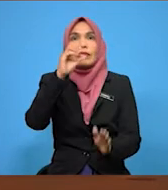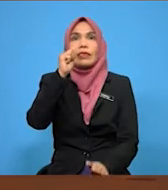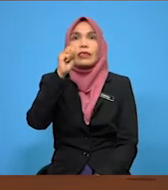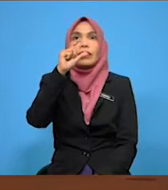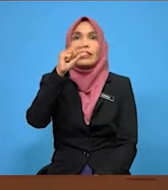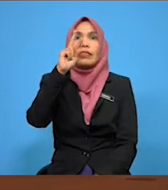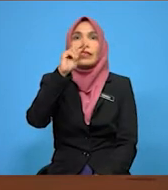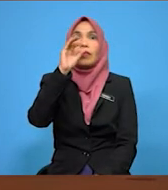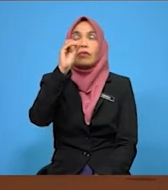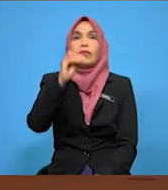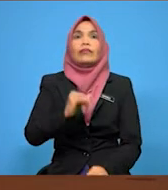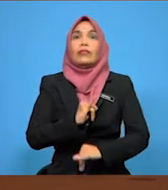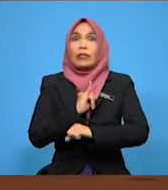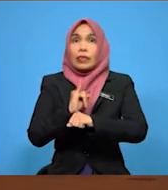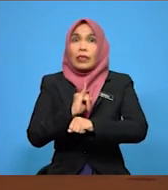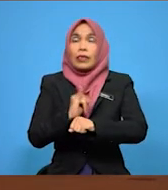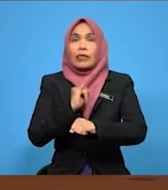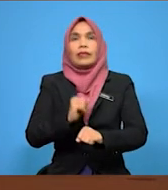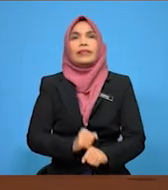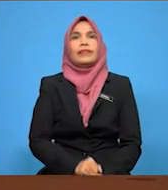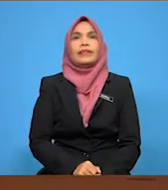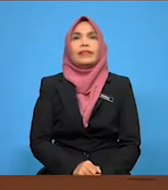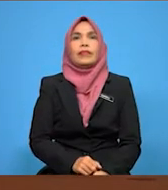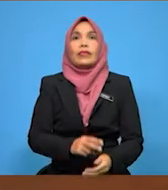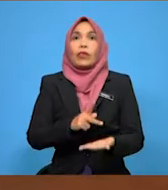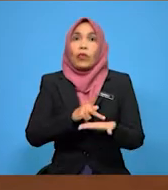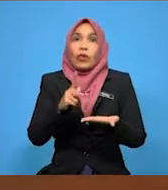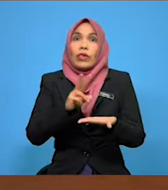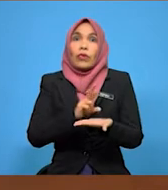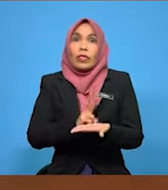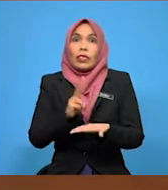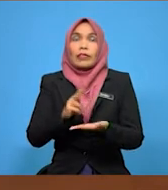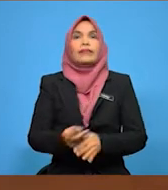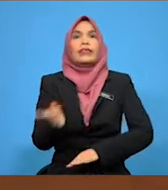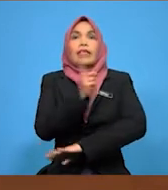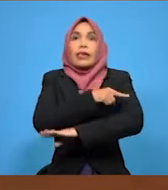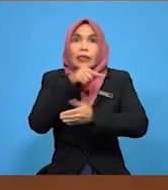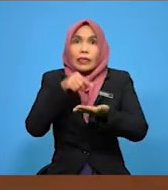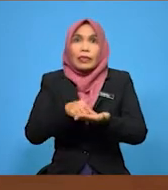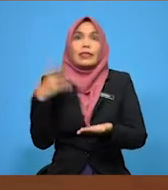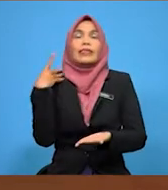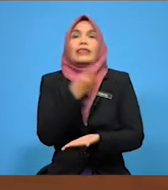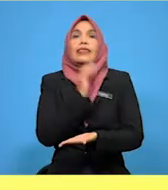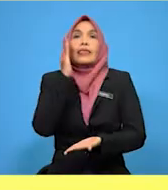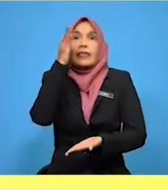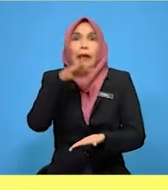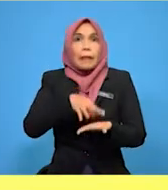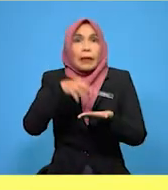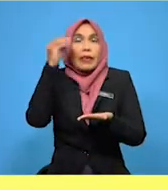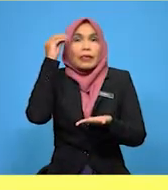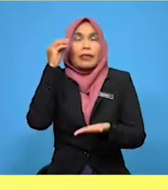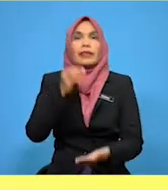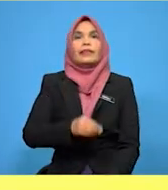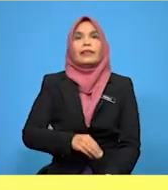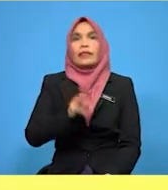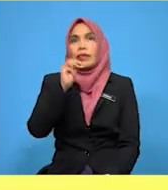di College Vocational Datuk Lela Maharaja Rembau. Hari ini kita akan mempelajari modul